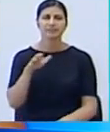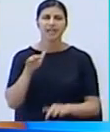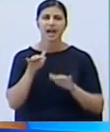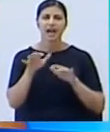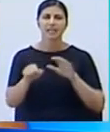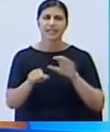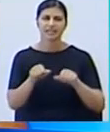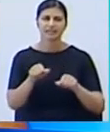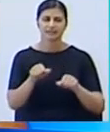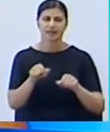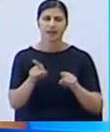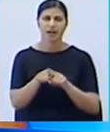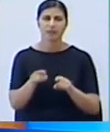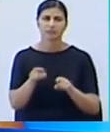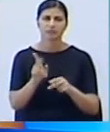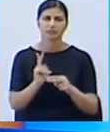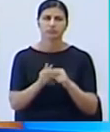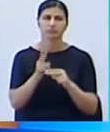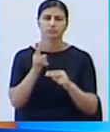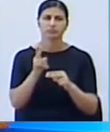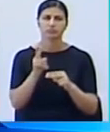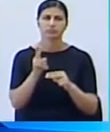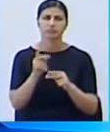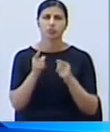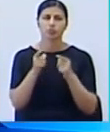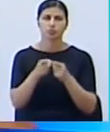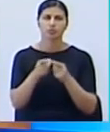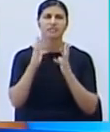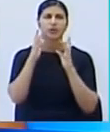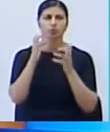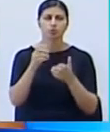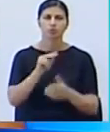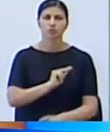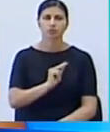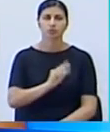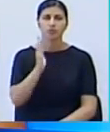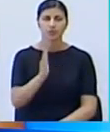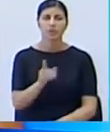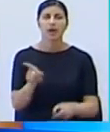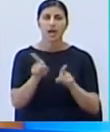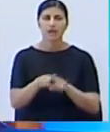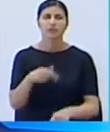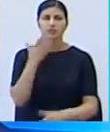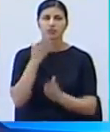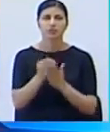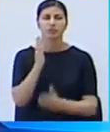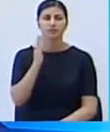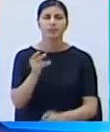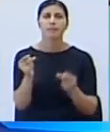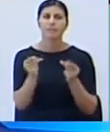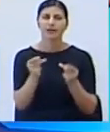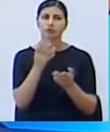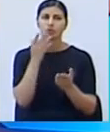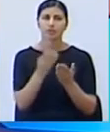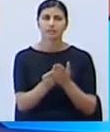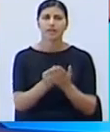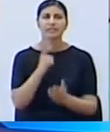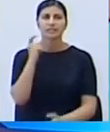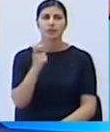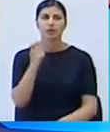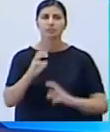შედეგების ლიკვიდაციის კუთხე სერიოზული სამუშაოები და ასევე გვიწევს ჩვენ პარტნიორებთან დემოკრატიული